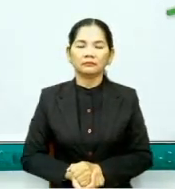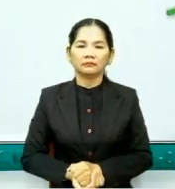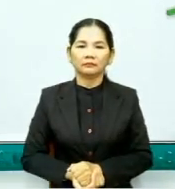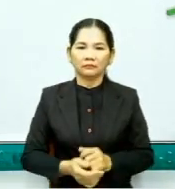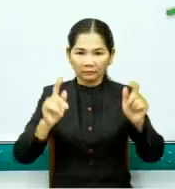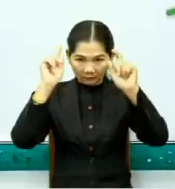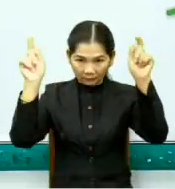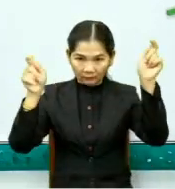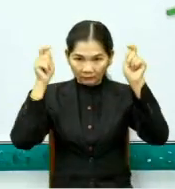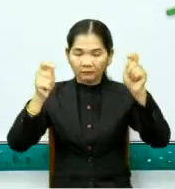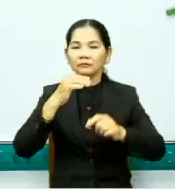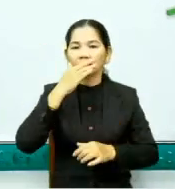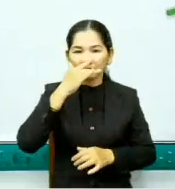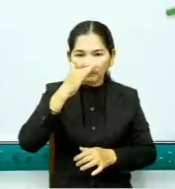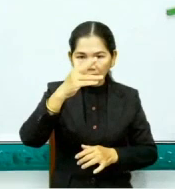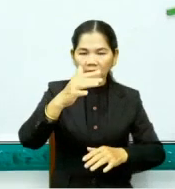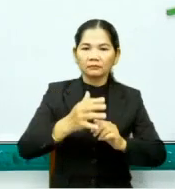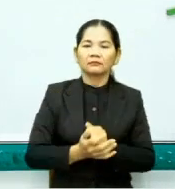bốn sạ một